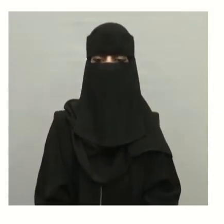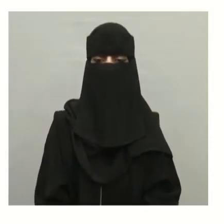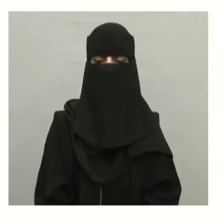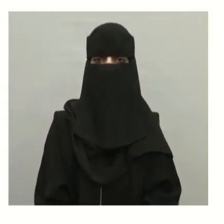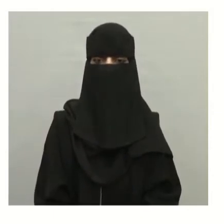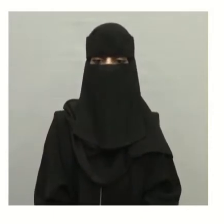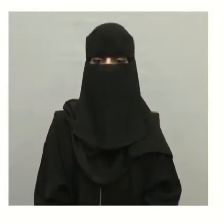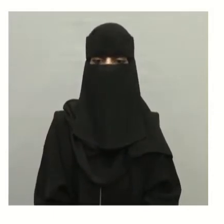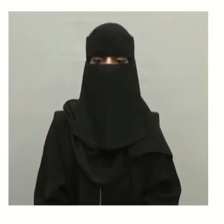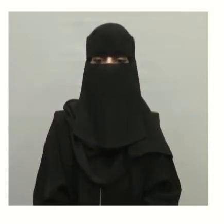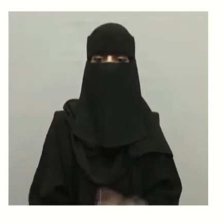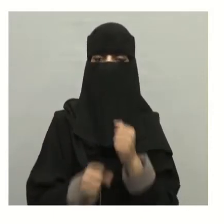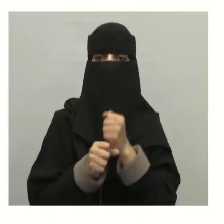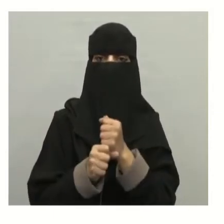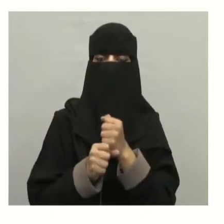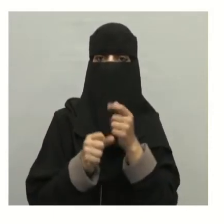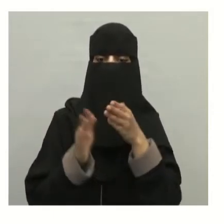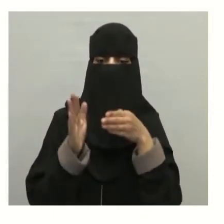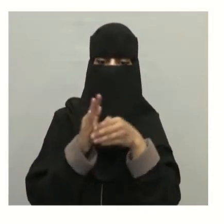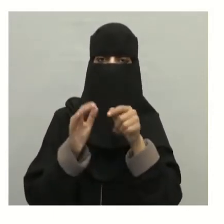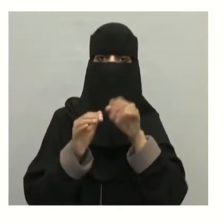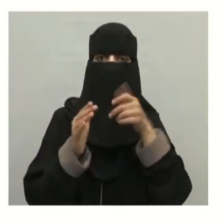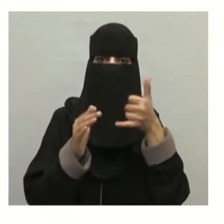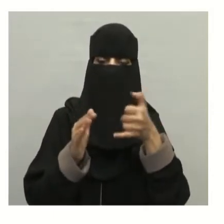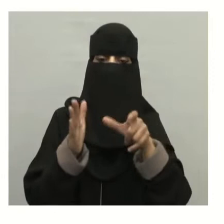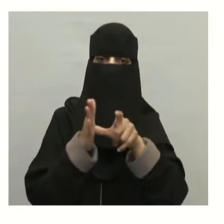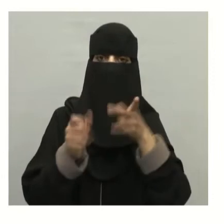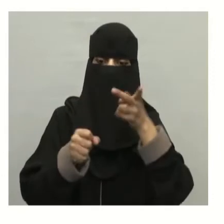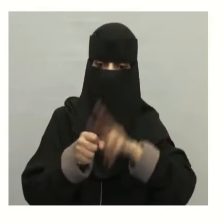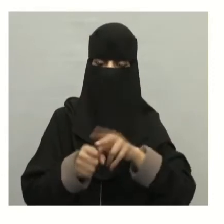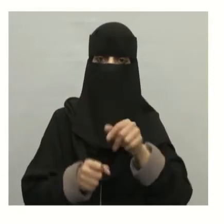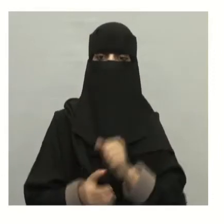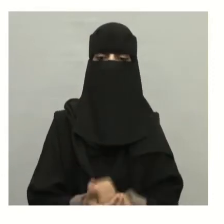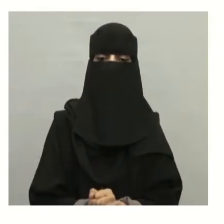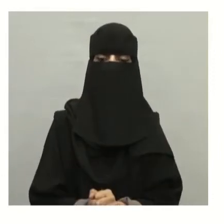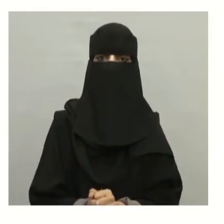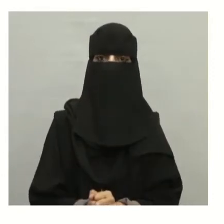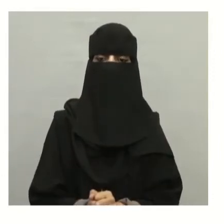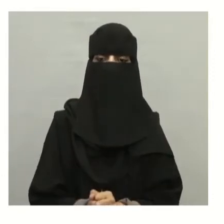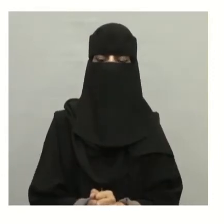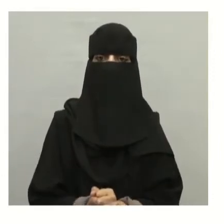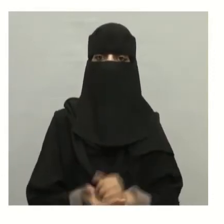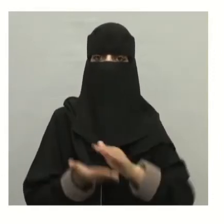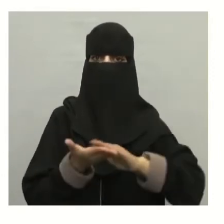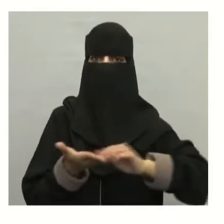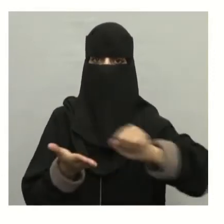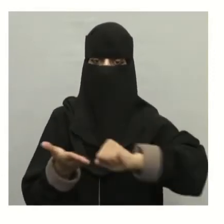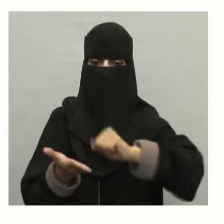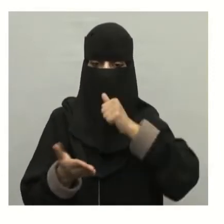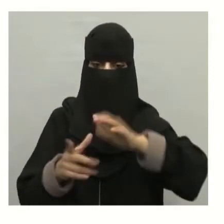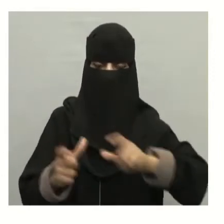إذن من طرق الوقاية الصحية داخل دورات المياه نسترجع سريعا، هي غسل الأرضيات